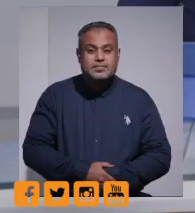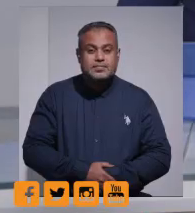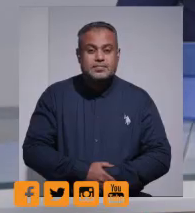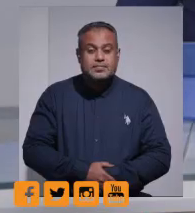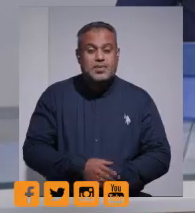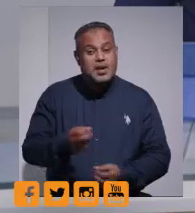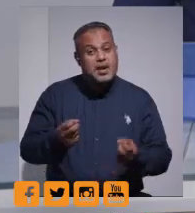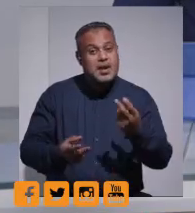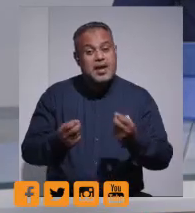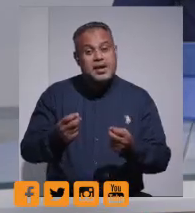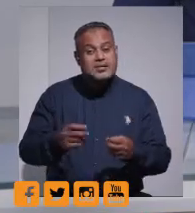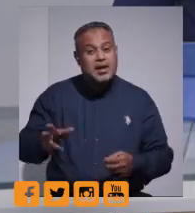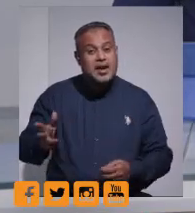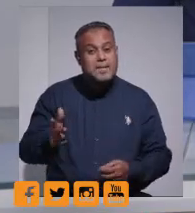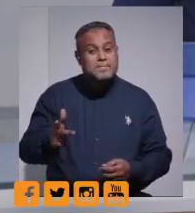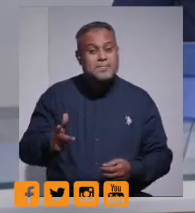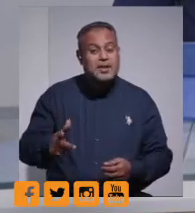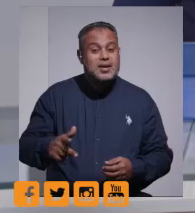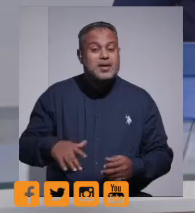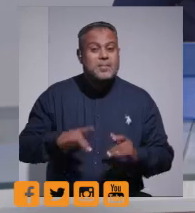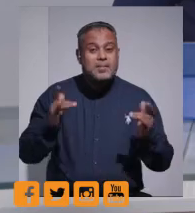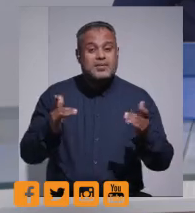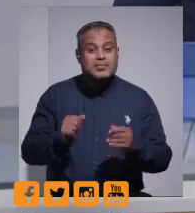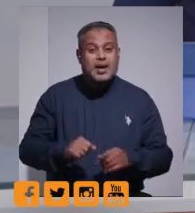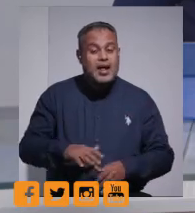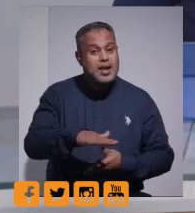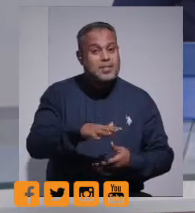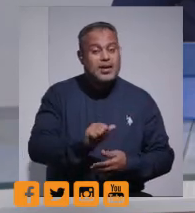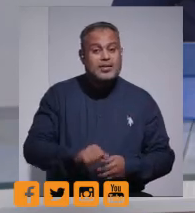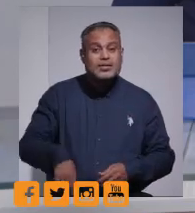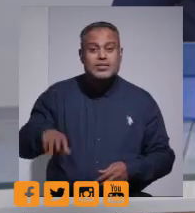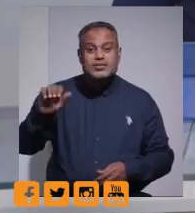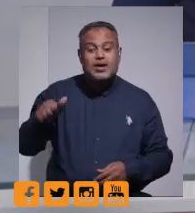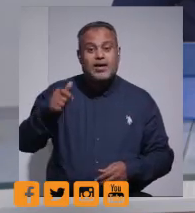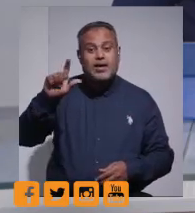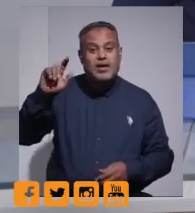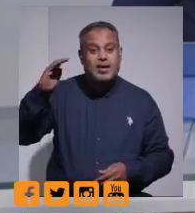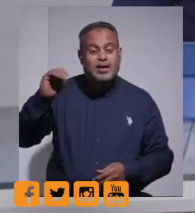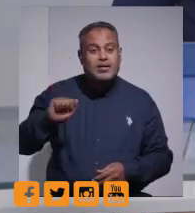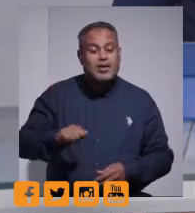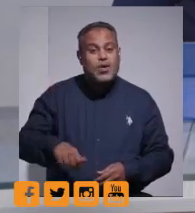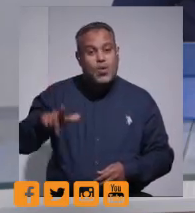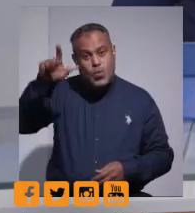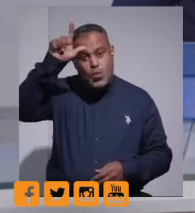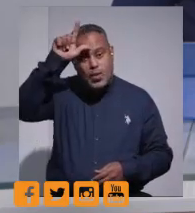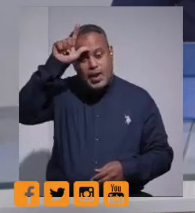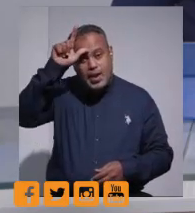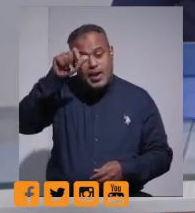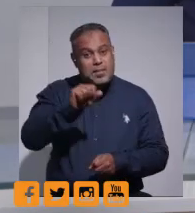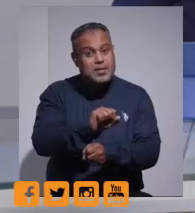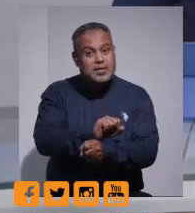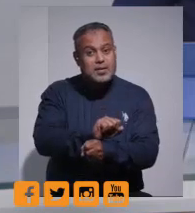ناقش الامين العام للمجلس المحلي بمحافظه حضرموت صالح العمقي مع وكيل مصلحه التاهيل والاصلاح بالجمهوريه